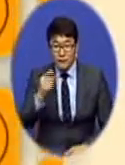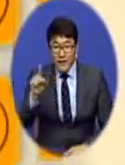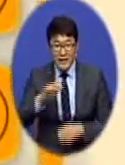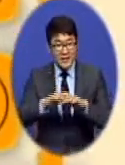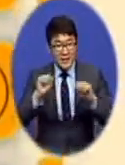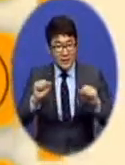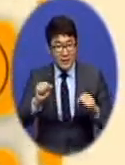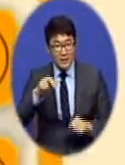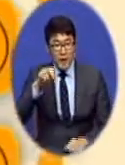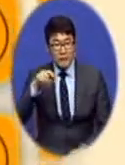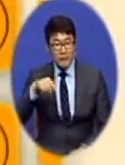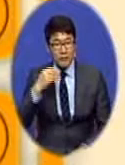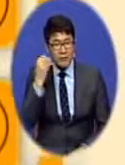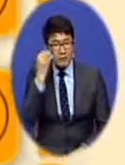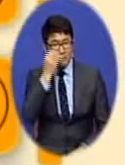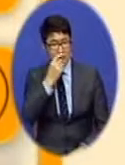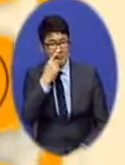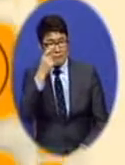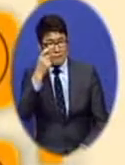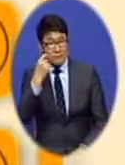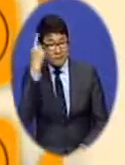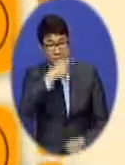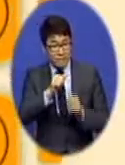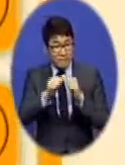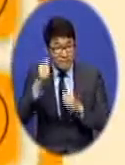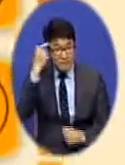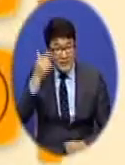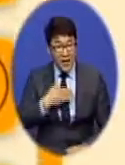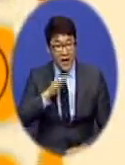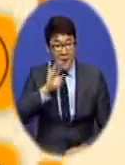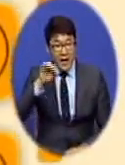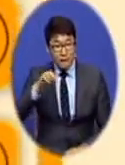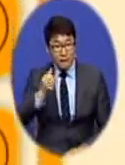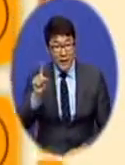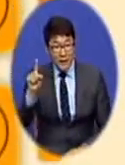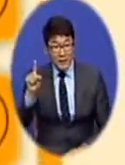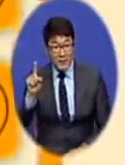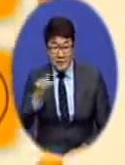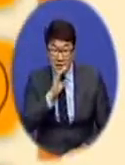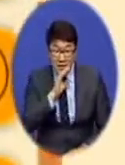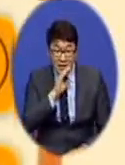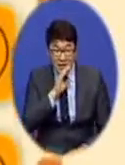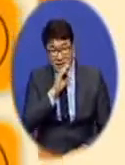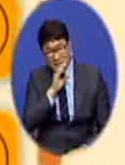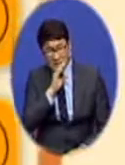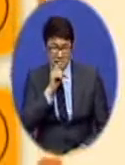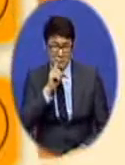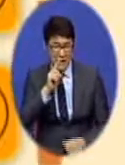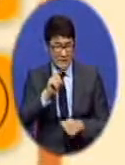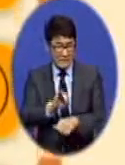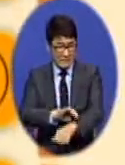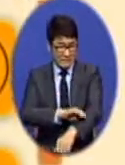정우성의 섹시한 분. 네. 탐 크루즈의 멋진 얼굴을 가지고 있는 네. 배준하입니다. 아, 예, 멋있죠? 네. 아니, 근데 좀, 예, 좀 닭살스럽지 않아요?